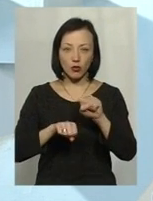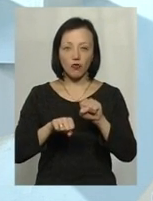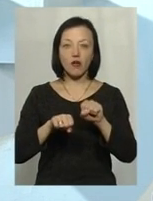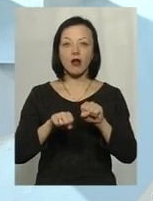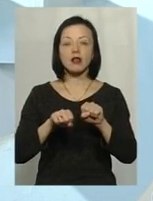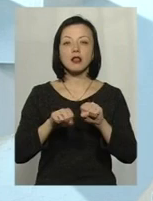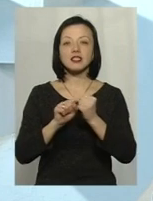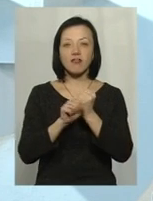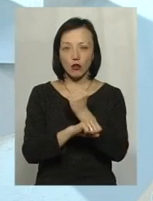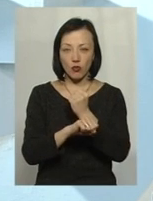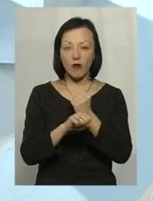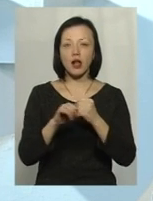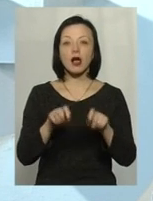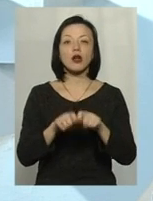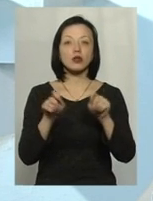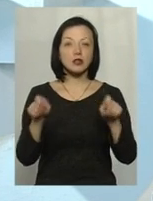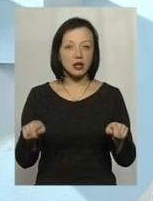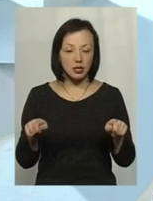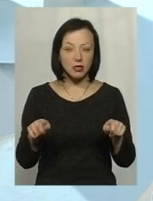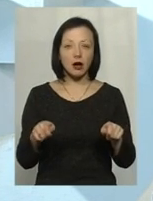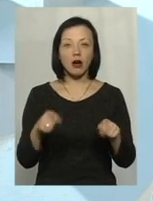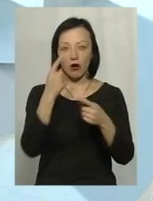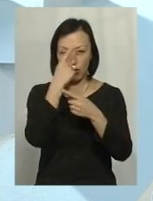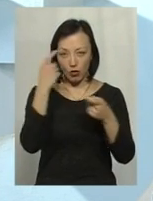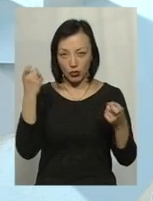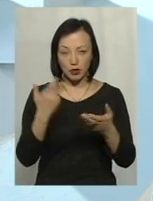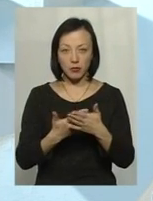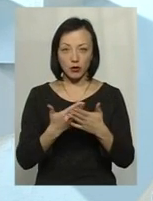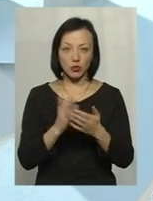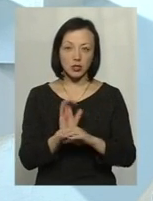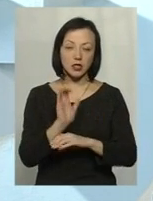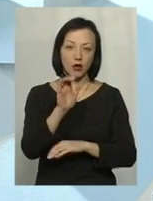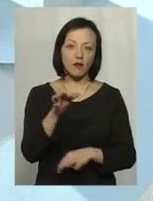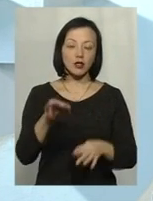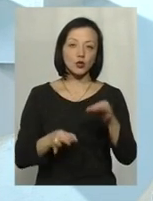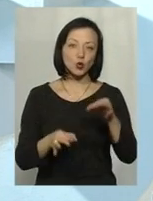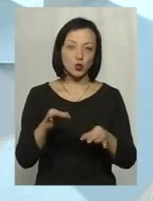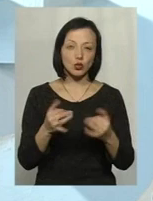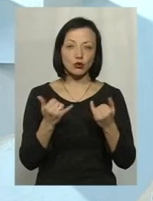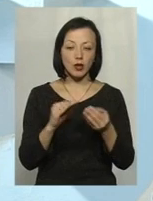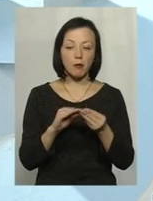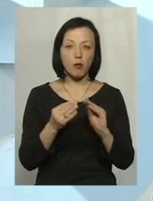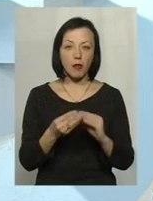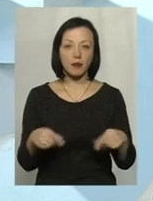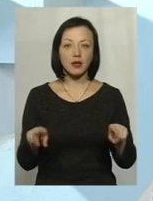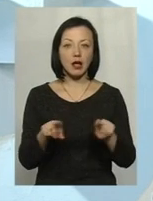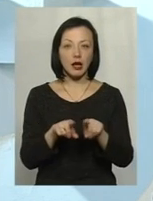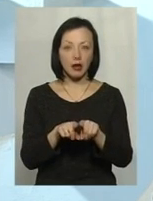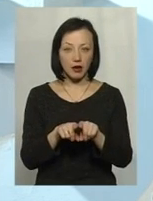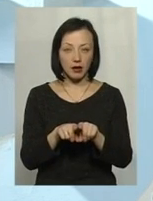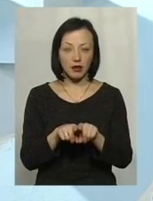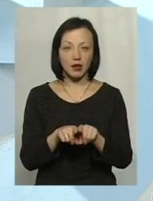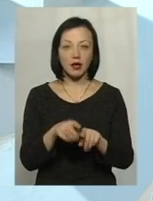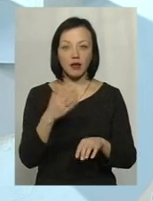розкриті, оголошені підозри, справи скеровані до суду. Тому сьогодні проблем таких,